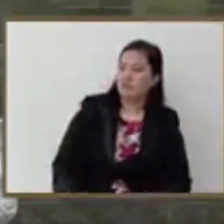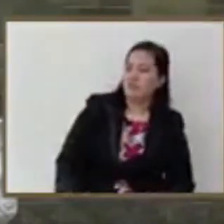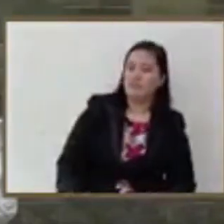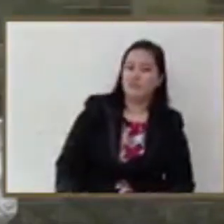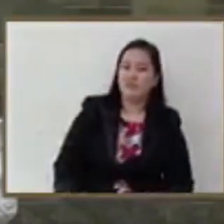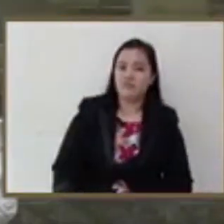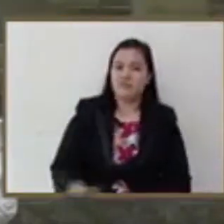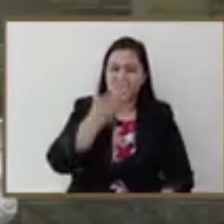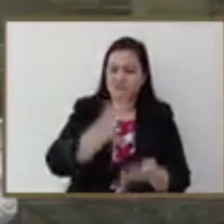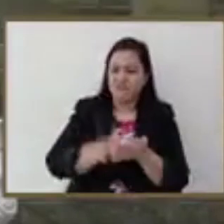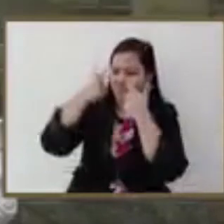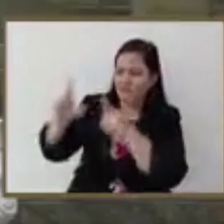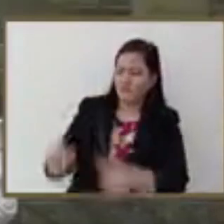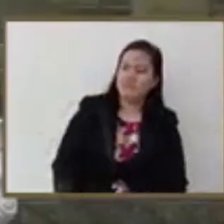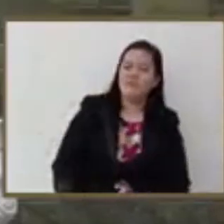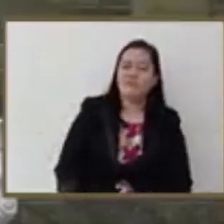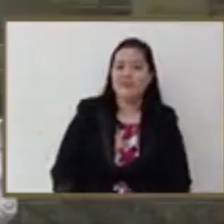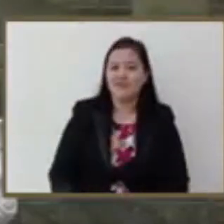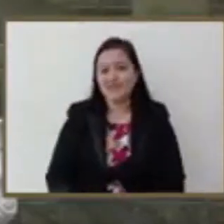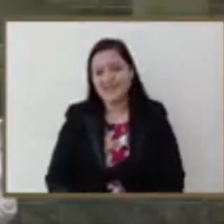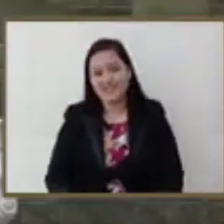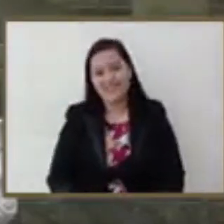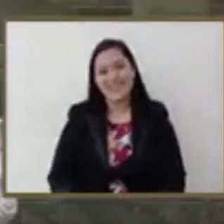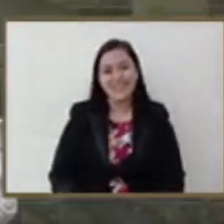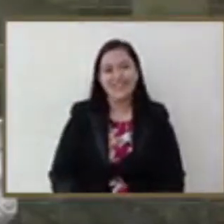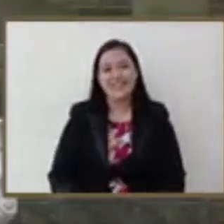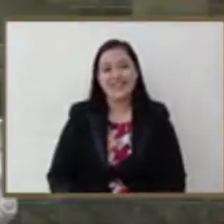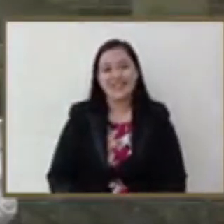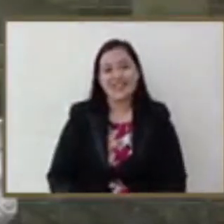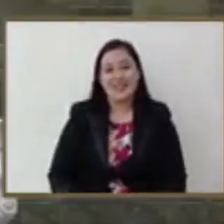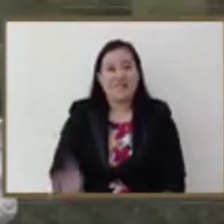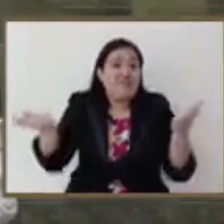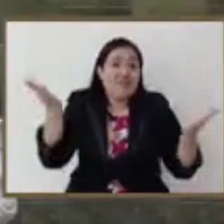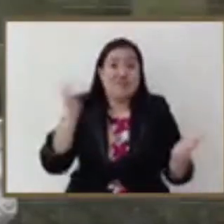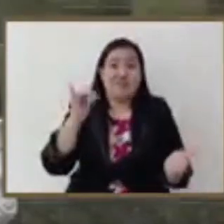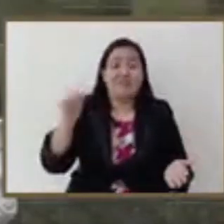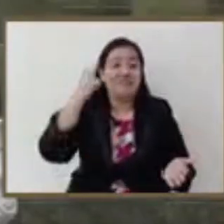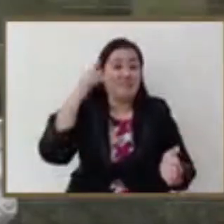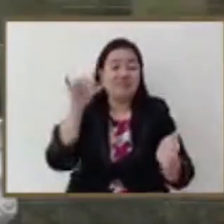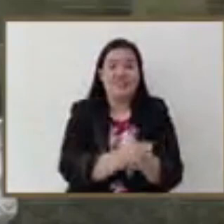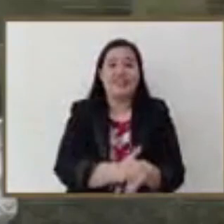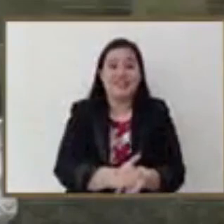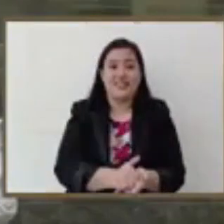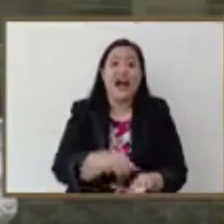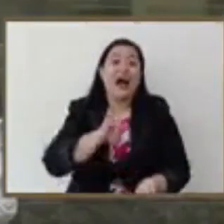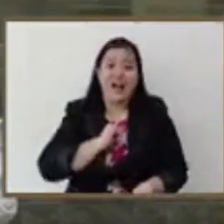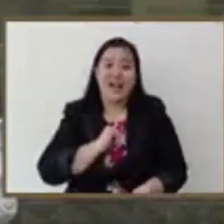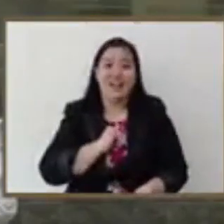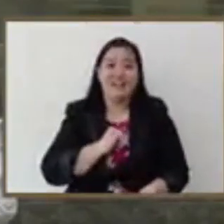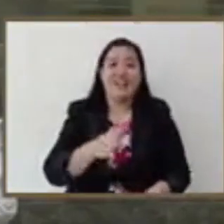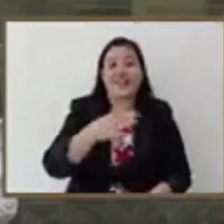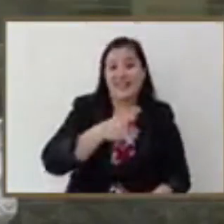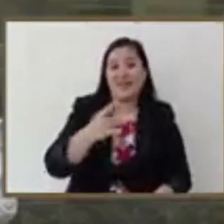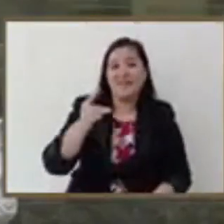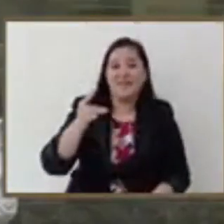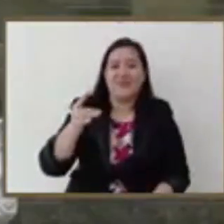Akalain mo sa isang iglap, magkakaganon? Kasi siguro may mga babae, may mga lalaki siguro nang babastos sa kanila. Pero, you know, as they grow,